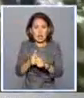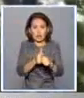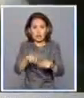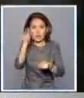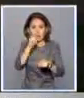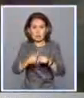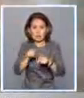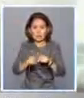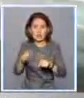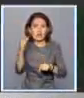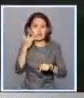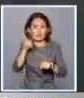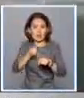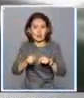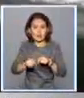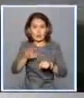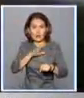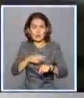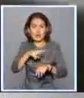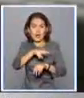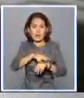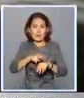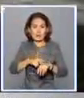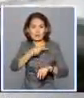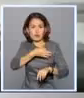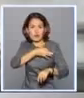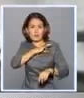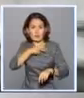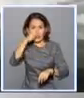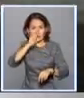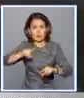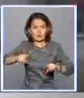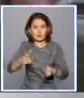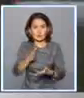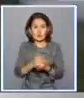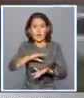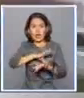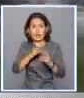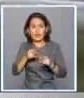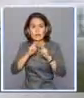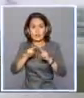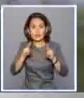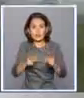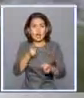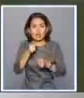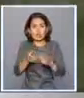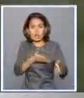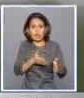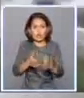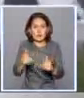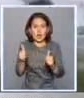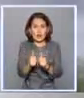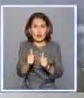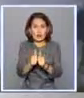ұйымдастырып, сыртынан бақылау орнатуға тура келді, дейді қаржы полицейлері. Нәтижесінде жемқор Петропавл-Жезқазған тас жолында